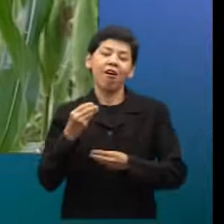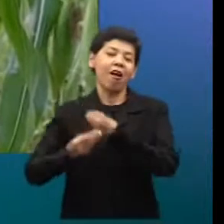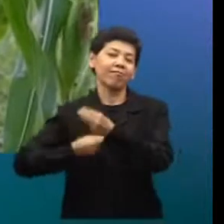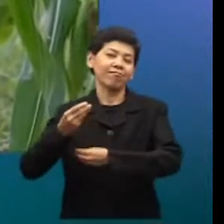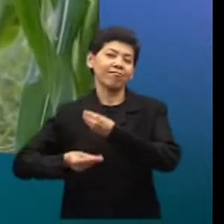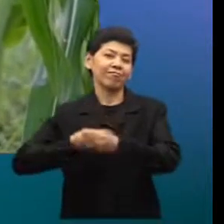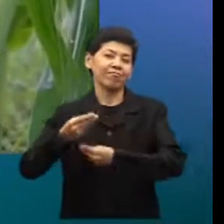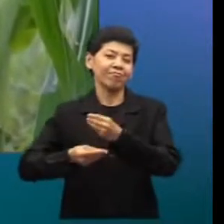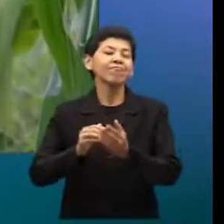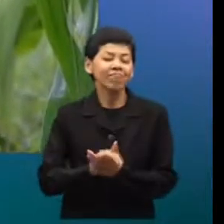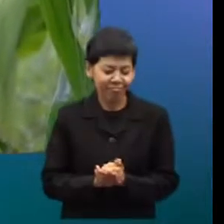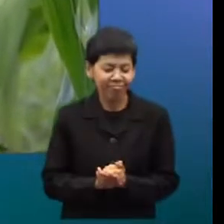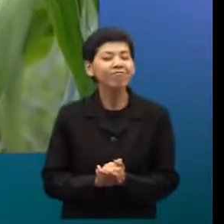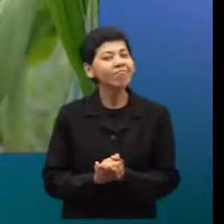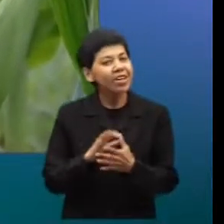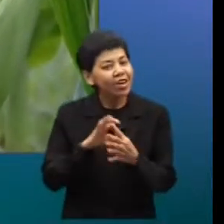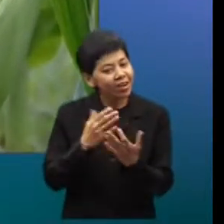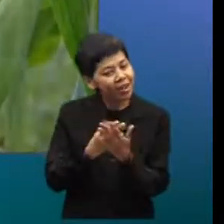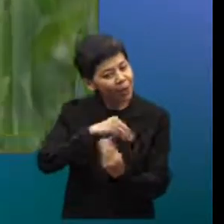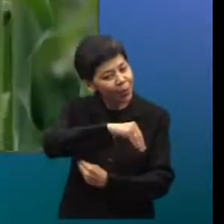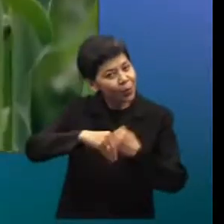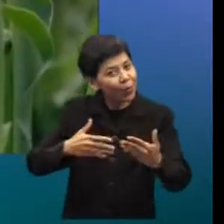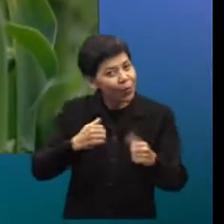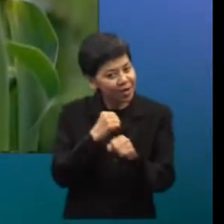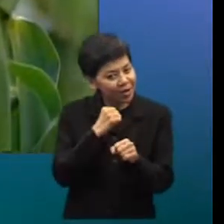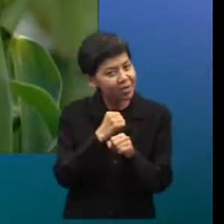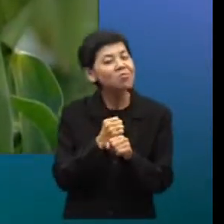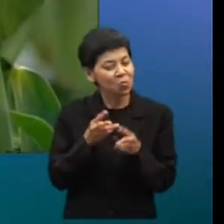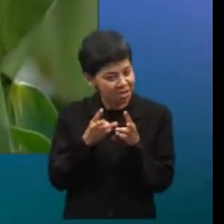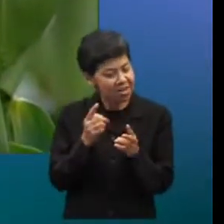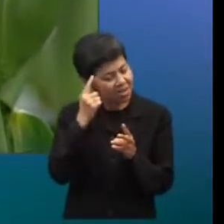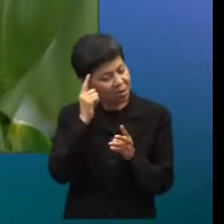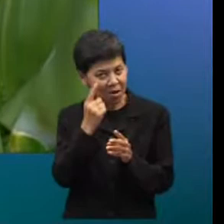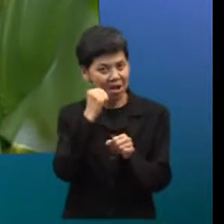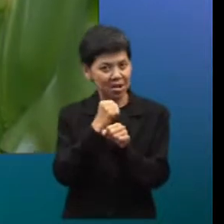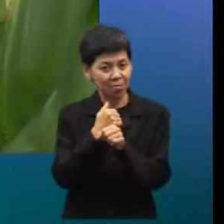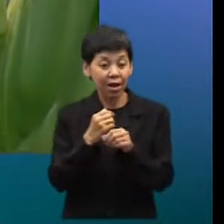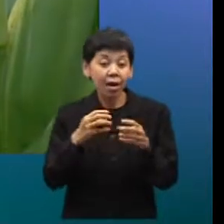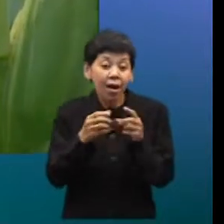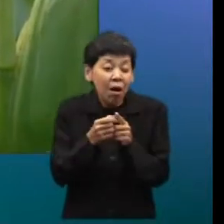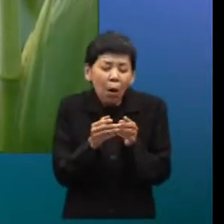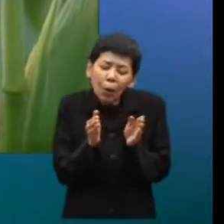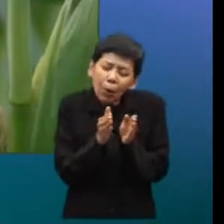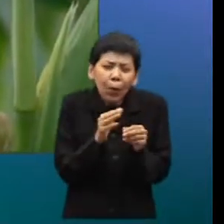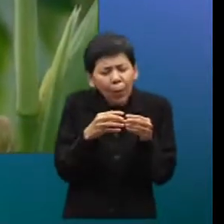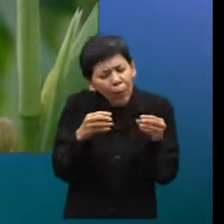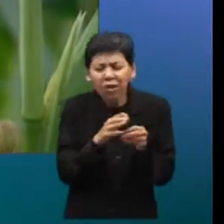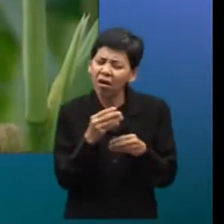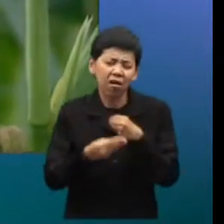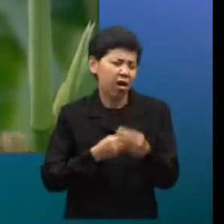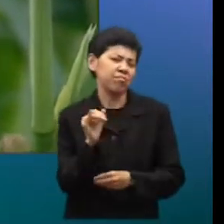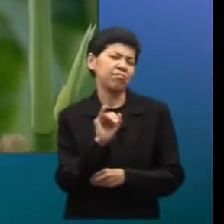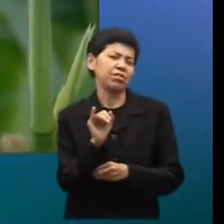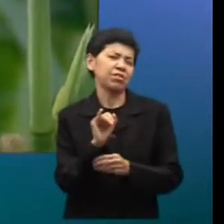ครับอย่างนี้ก็เป็นการเพิ่มมูลค่าให้กับผลผลิตอีกทางนึงเพราะข้าวโพดถ้าฝักไม่ใหญ่ก็ขายไม่ได้ราคา